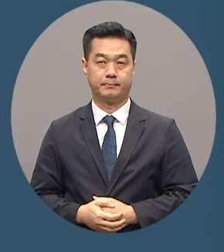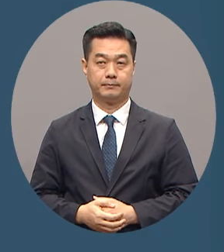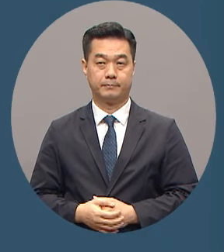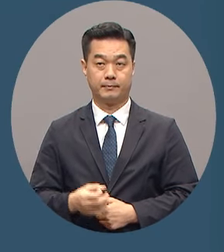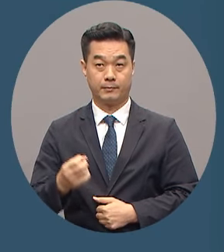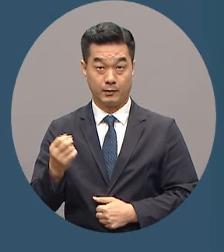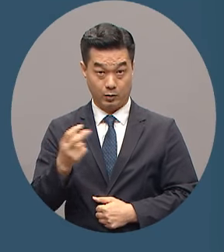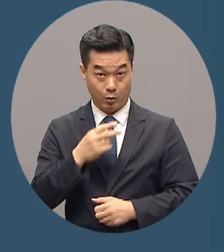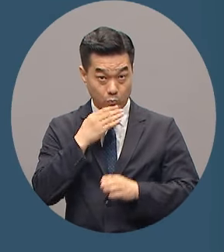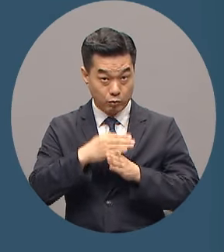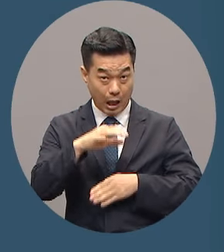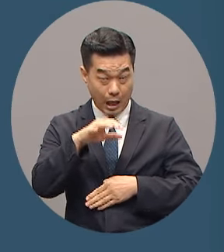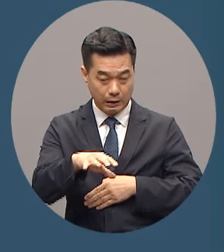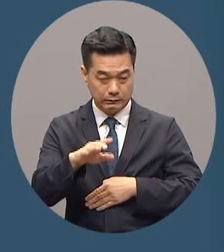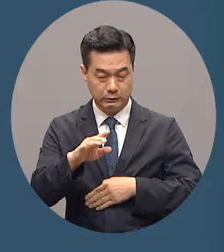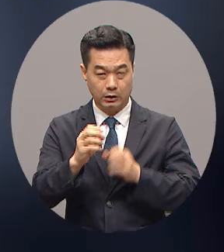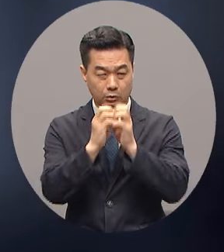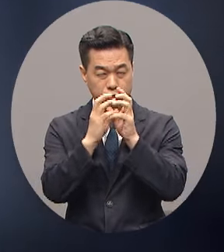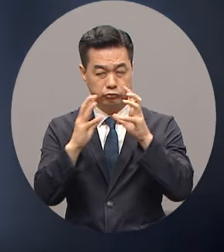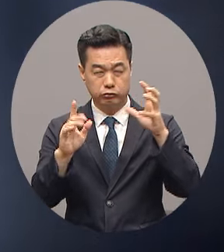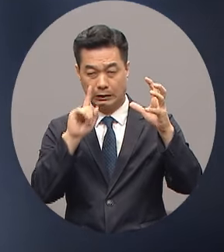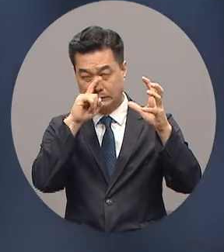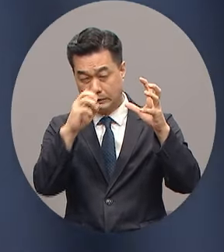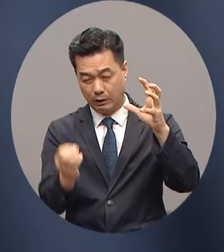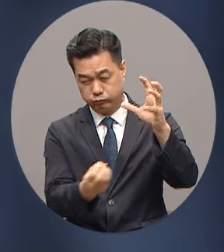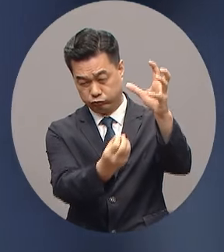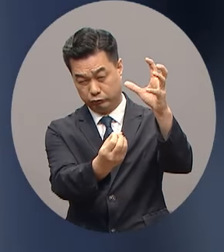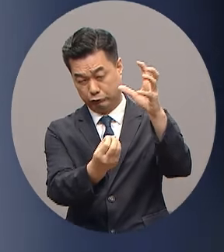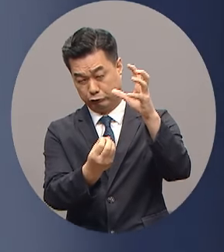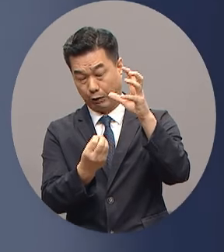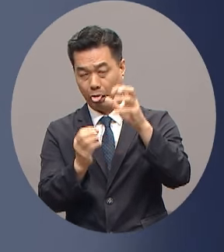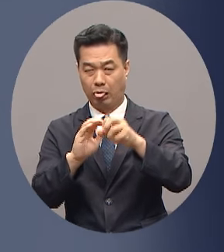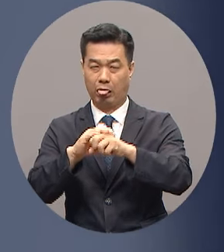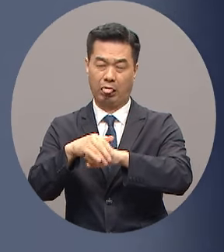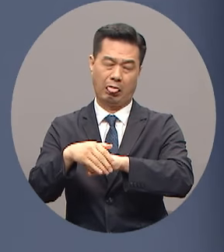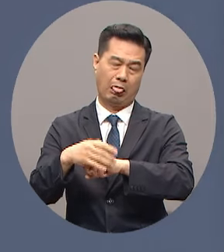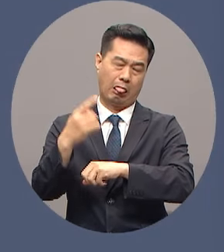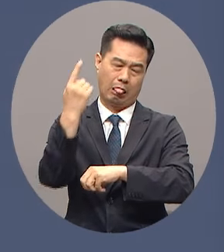그러면서 북한의 쓰레기 풍선에 대해 국제적으로 망신스러운